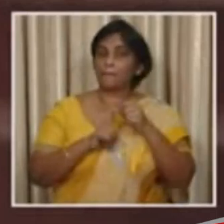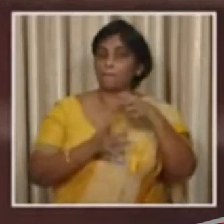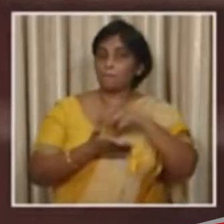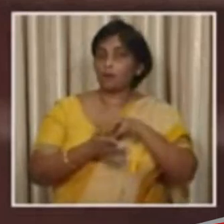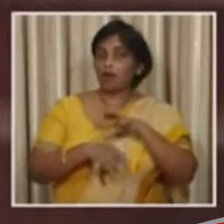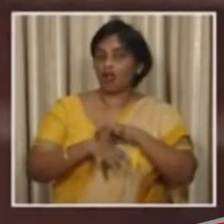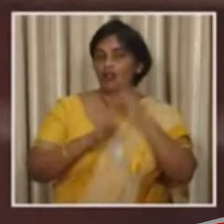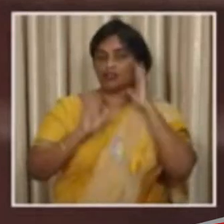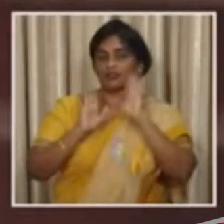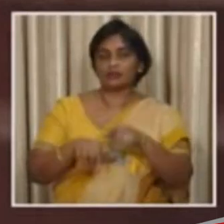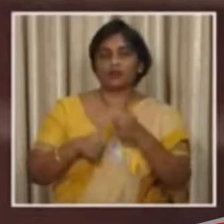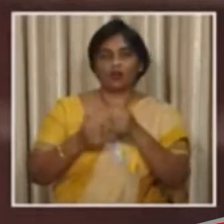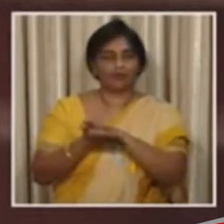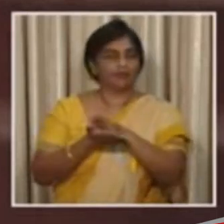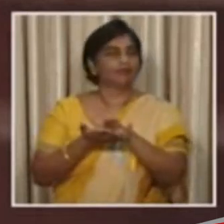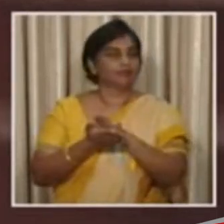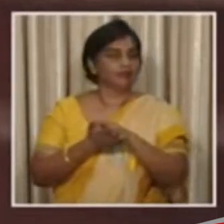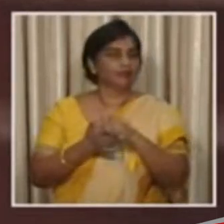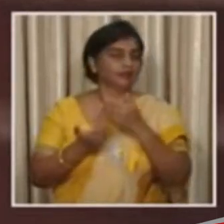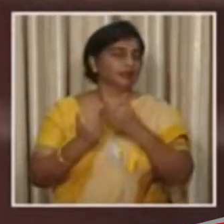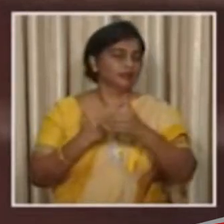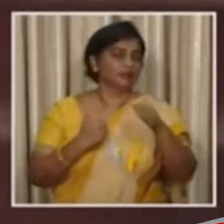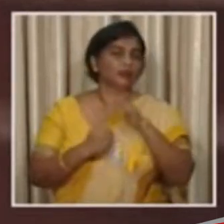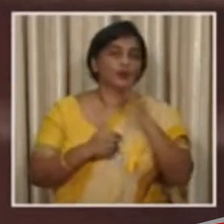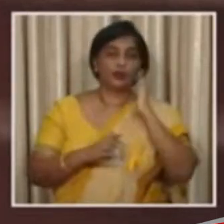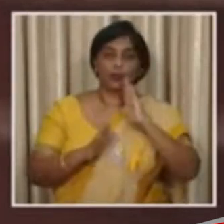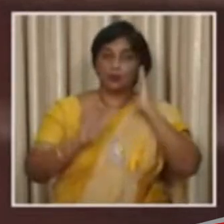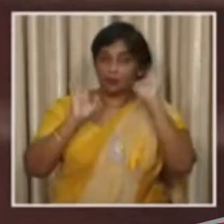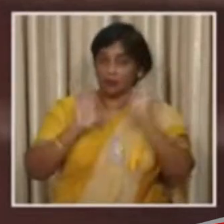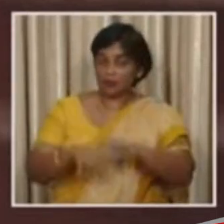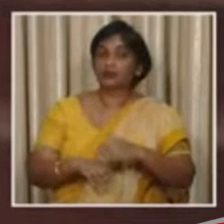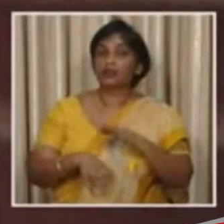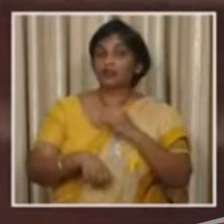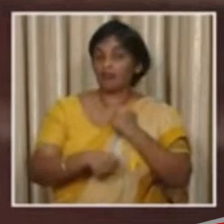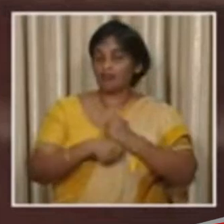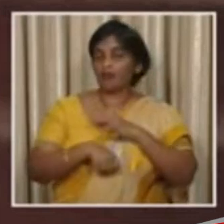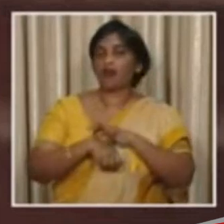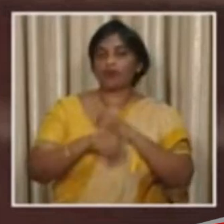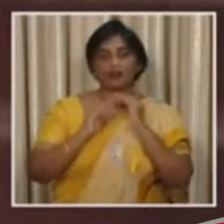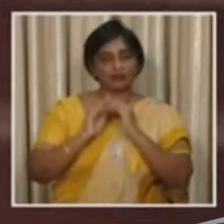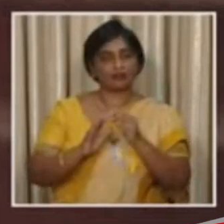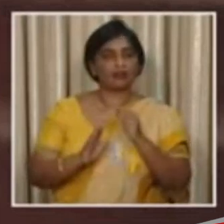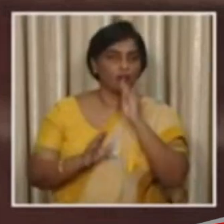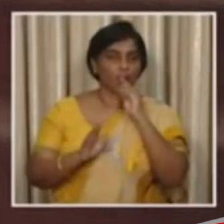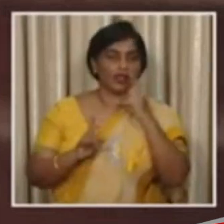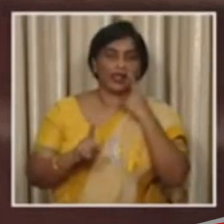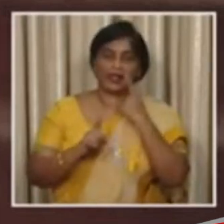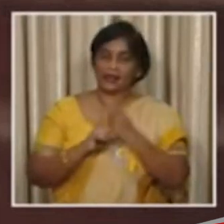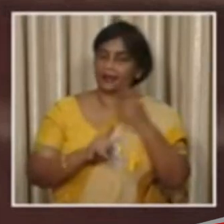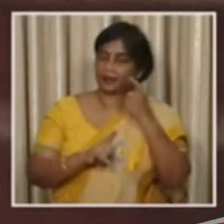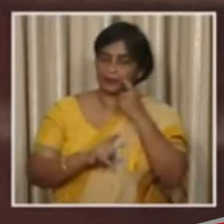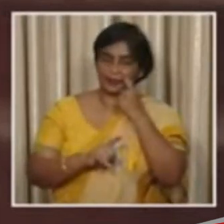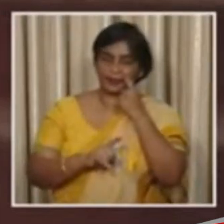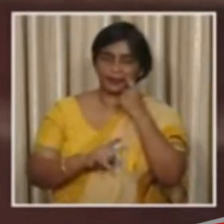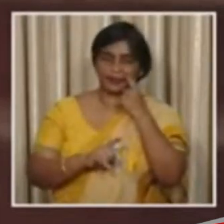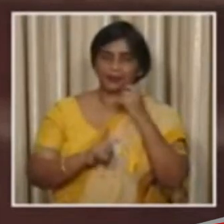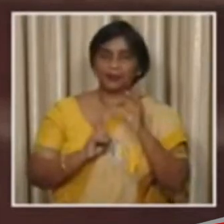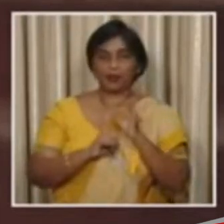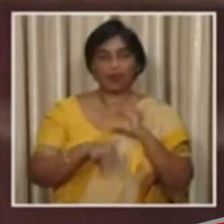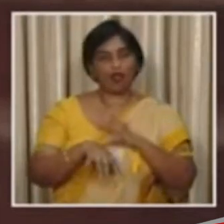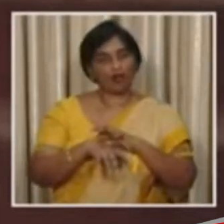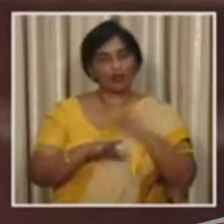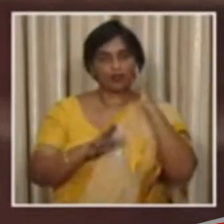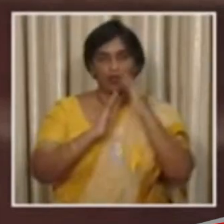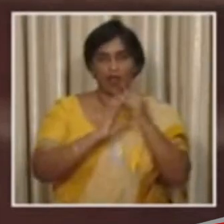වාට්ටුව ගානේ හදන්න කටයුතු කරන්න කියලා ඒ සුද්ධන්ට ඉන්න පුළුවන් රජයේ ස්පිතාලවල වාට්ටුවක්. අපි ගත්තොත් නුවර මහ රෝහල අඩුම ගානේ පෞද්ගලික රෝහල්